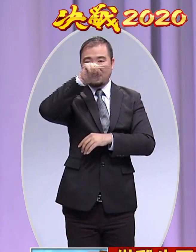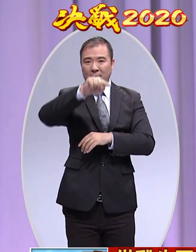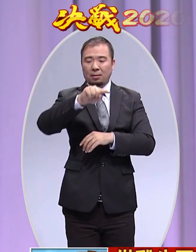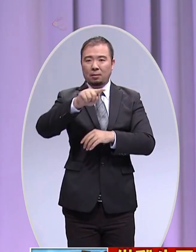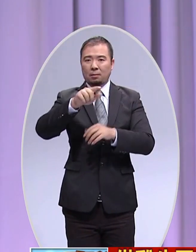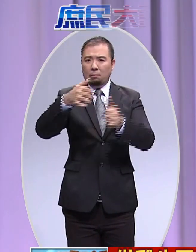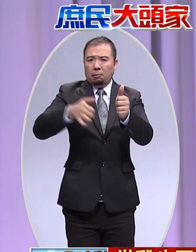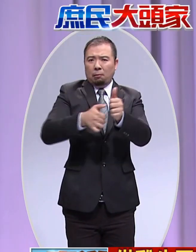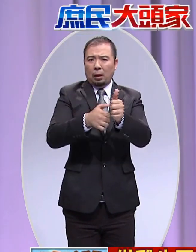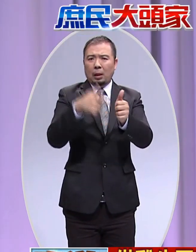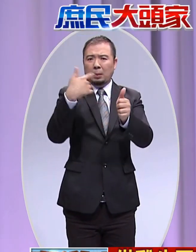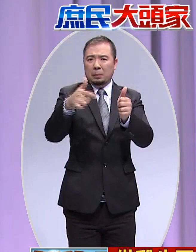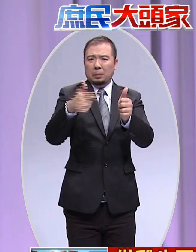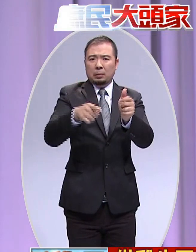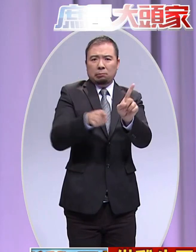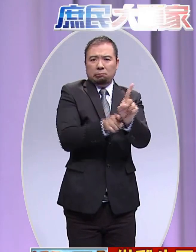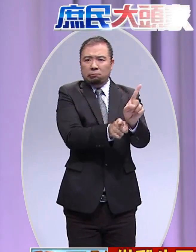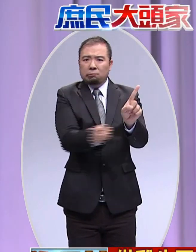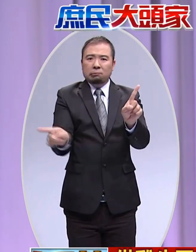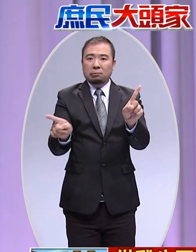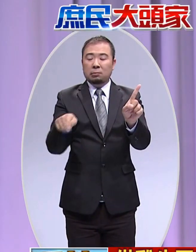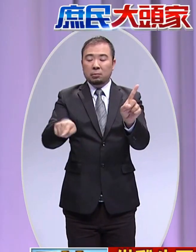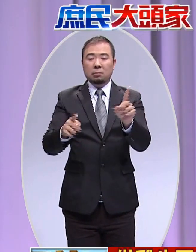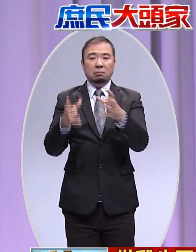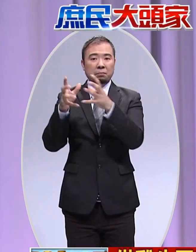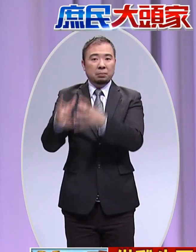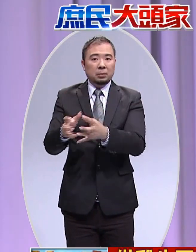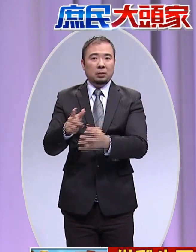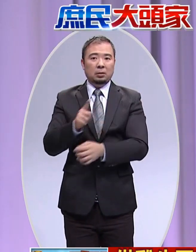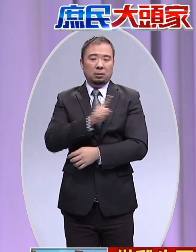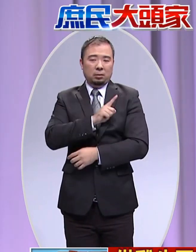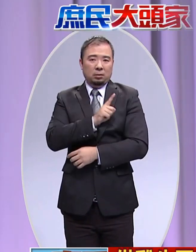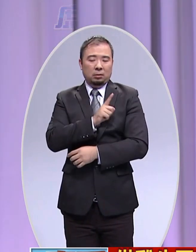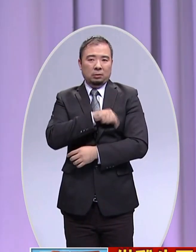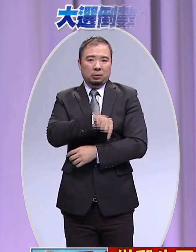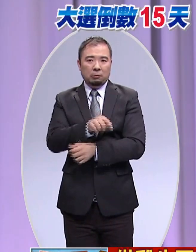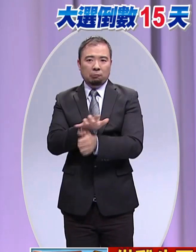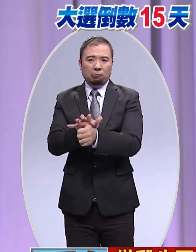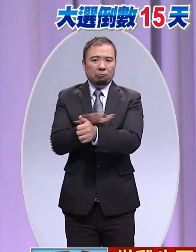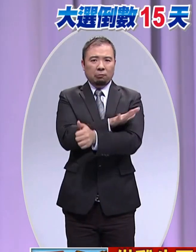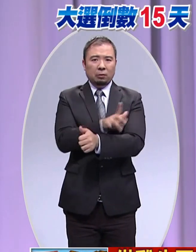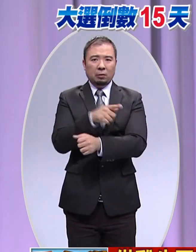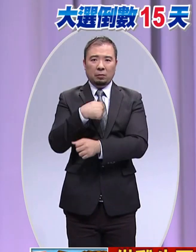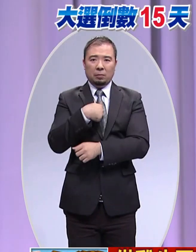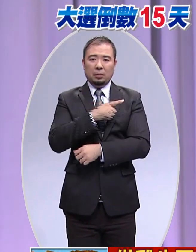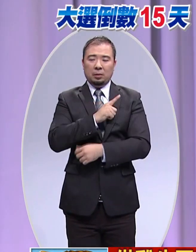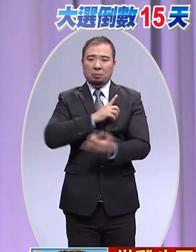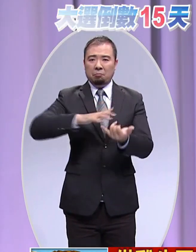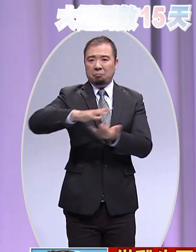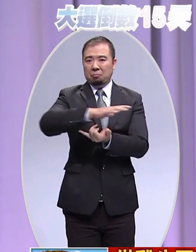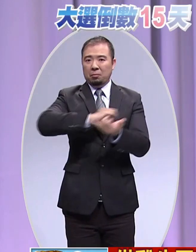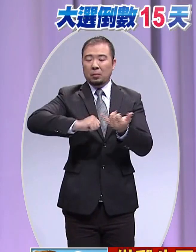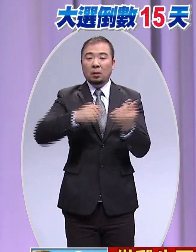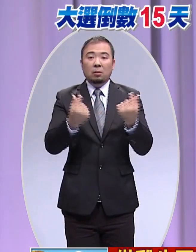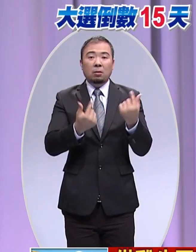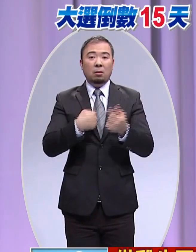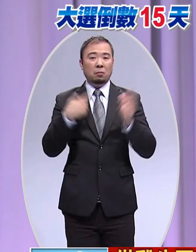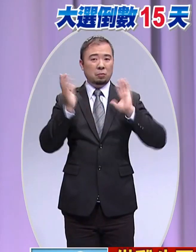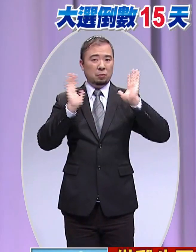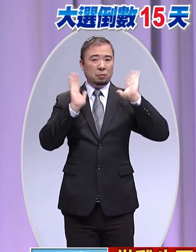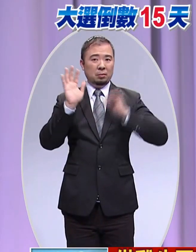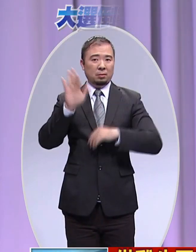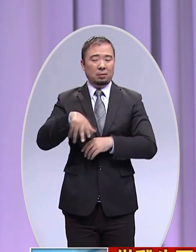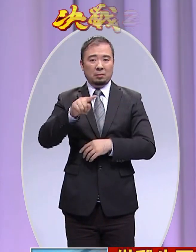着民进党控制了整个中华民国。不客气的说，你就像我小时候看的布袋戏一